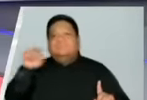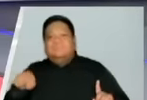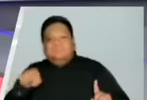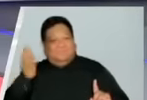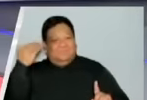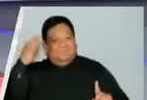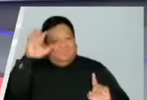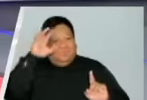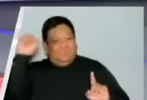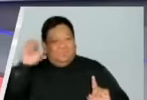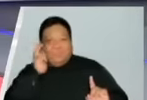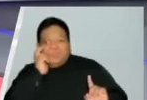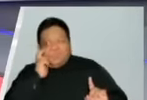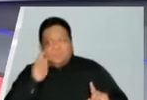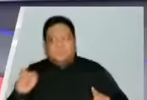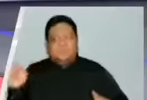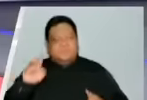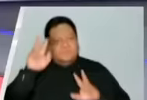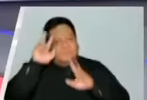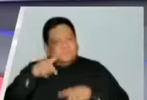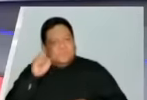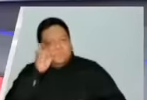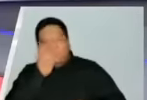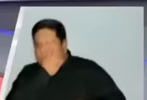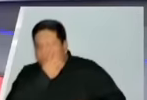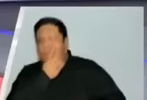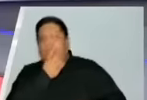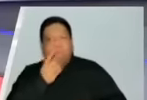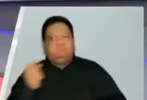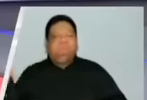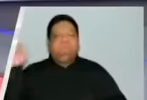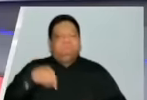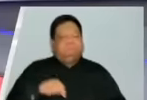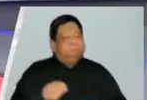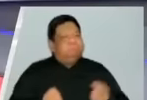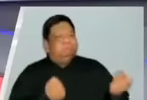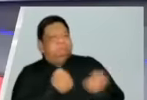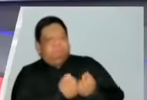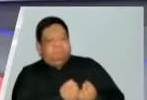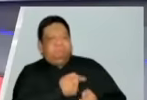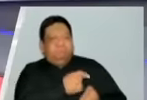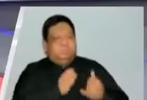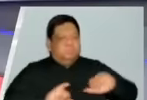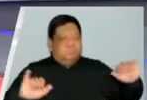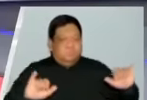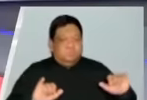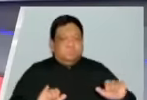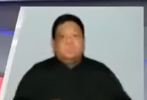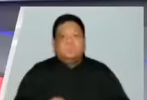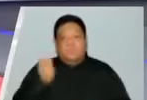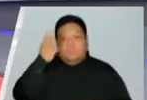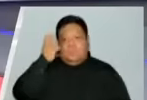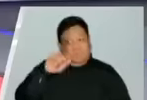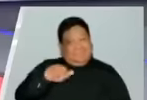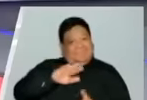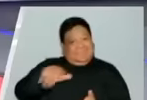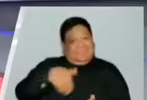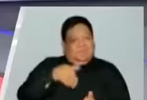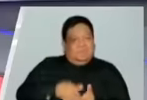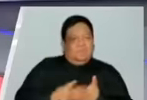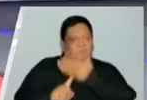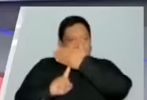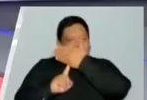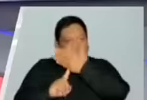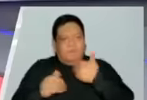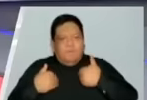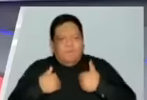vigil para sa pastor dito po sa Maynila kung saan binatikos din ang panukalang charter change at foreign travels ni Pangulong